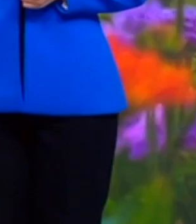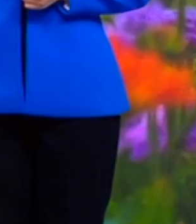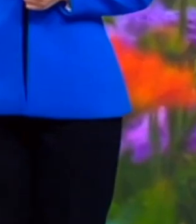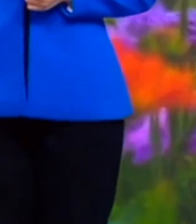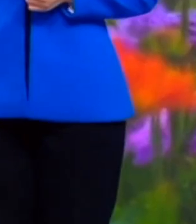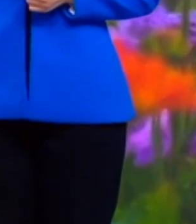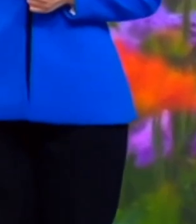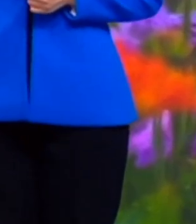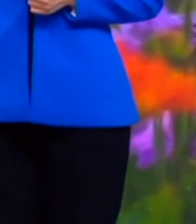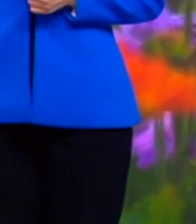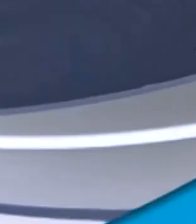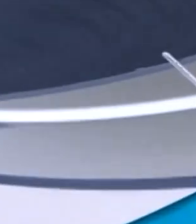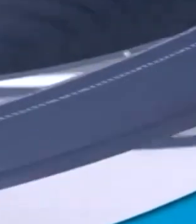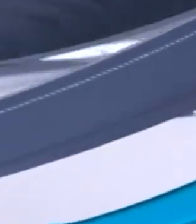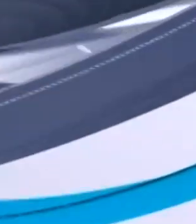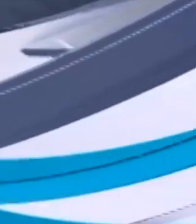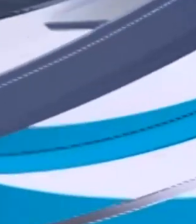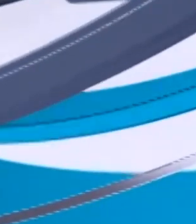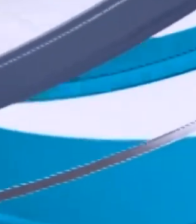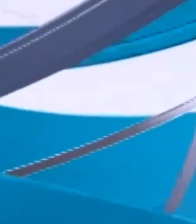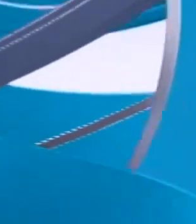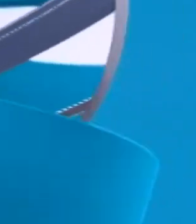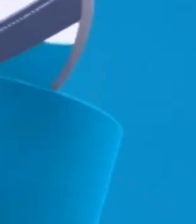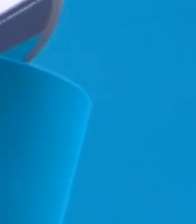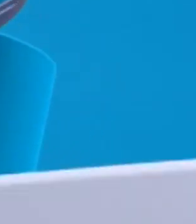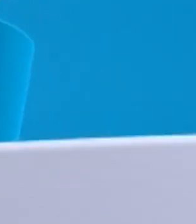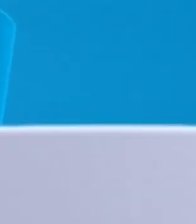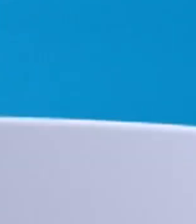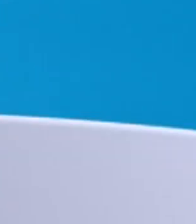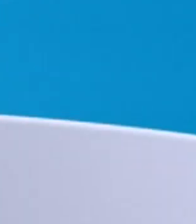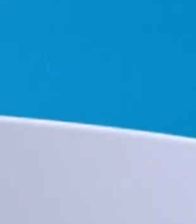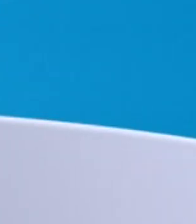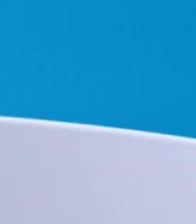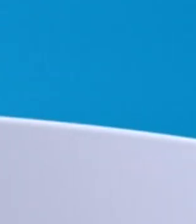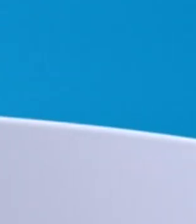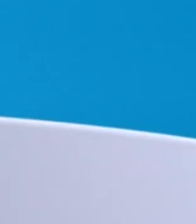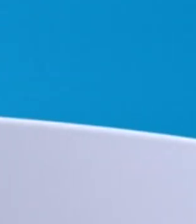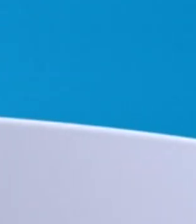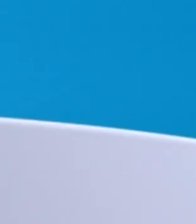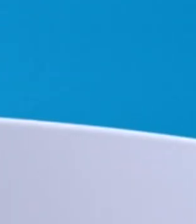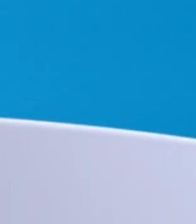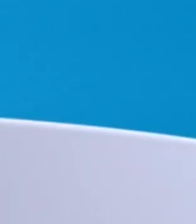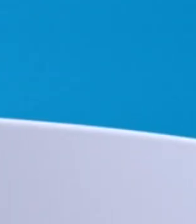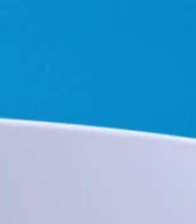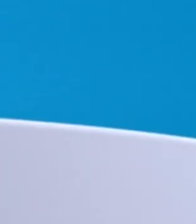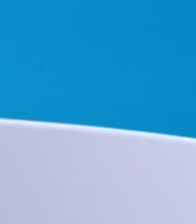бұзылмасын.